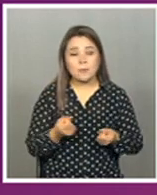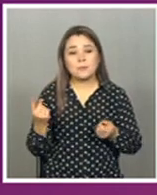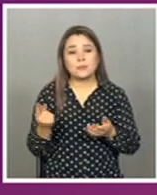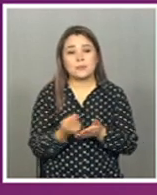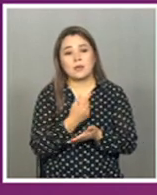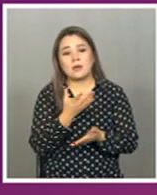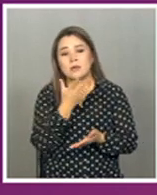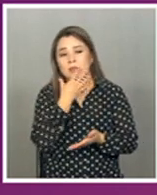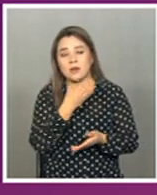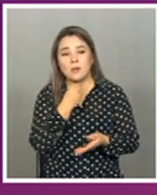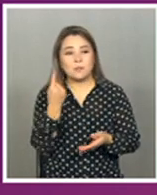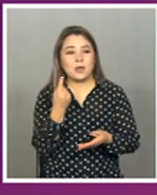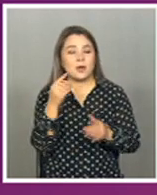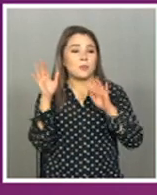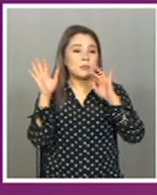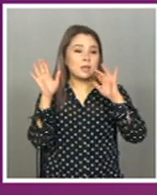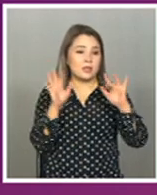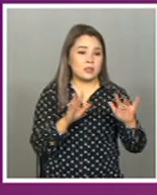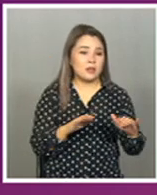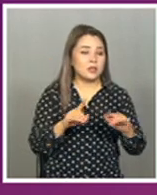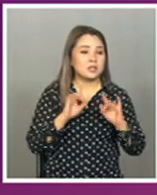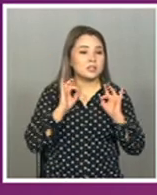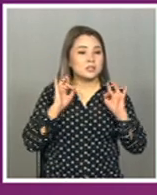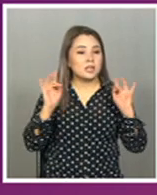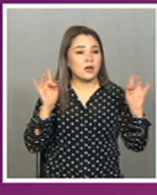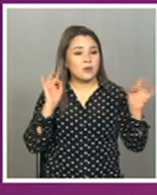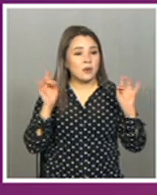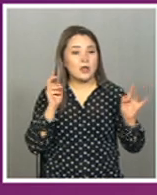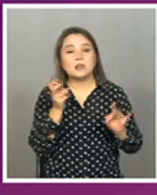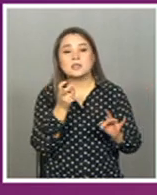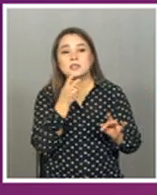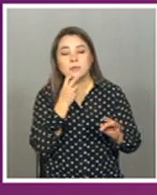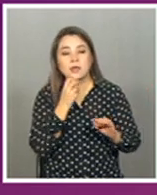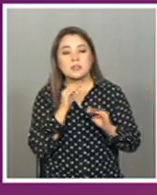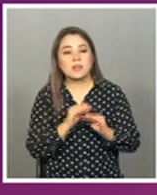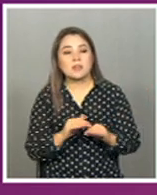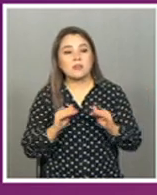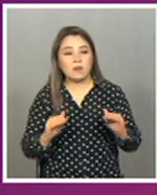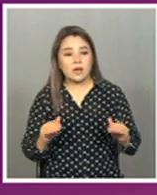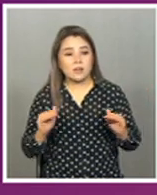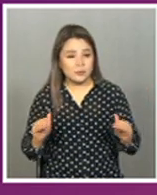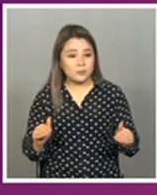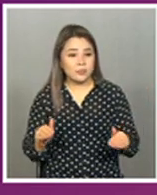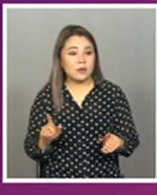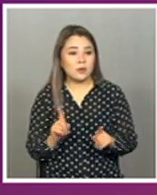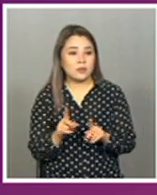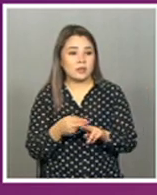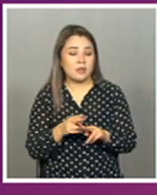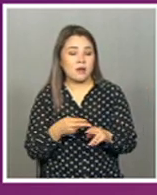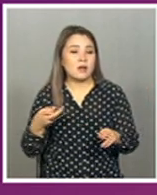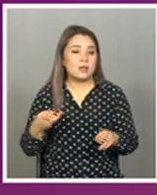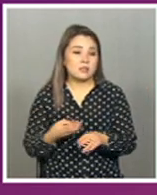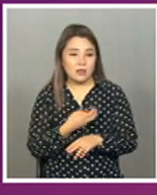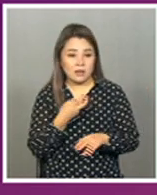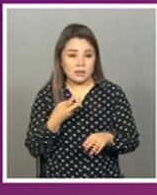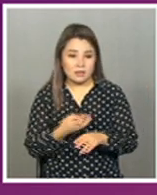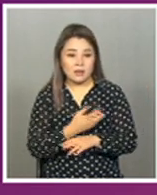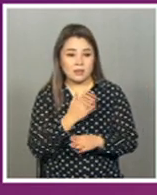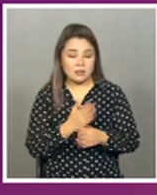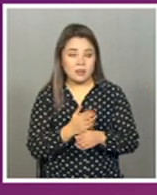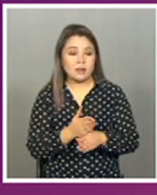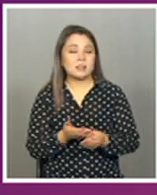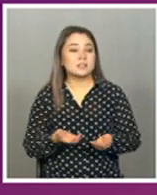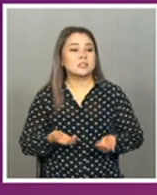снегом. Повсюду слышен звонкий смех детворы, что катаются на санках и играют